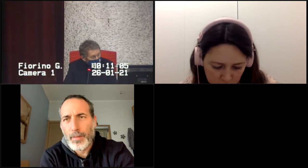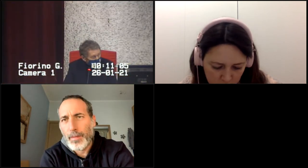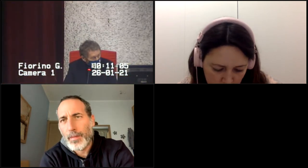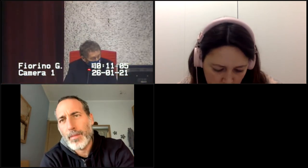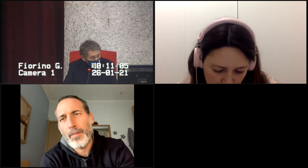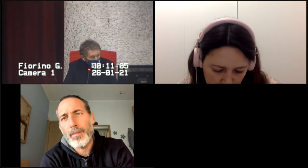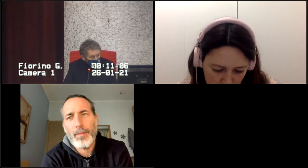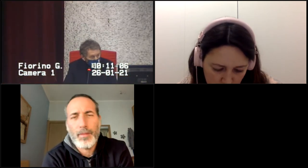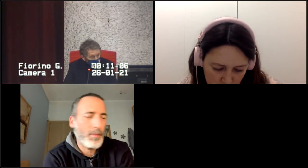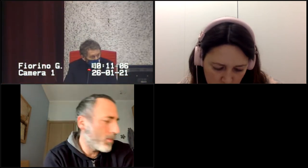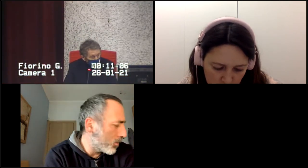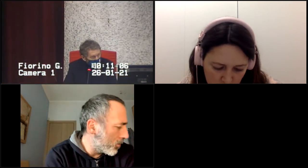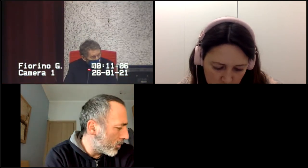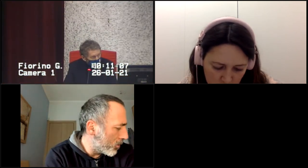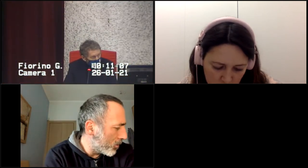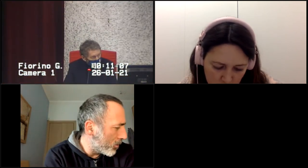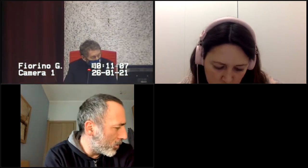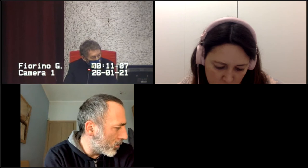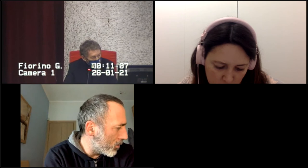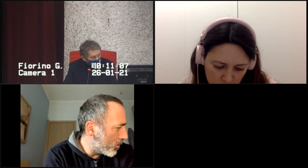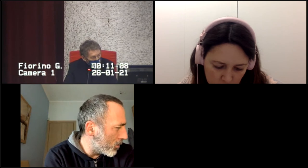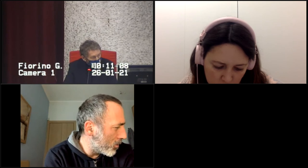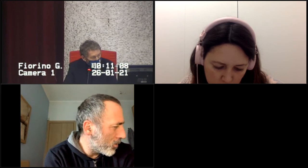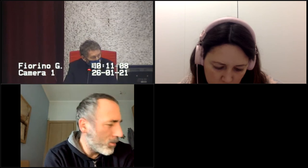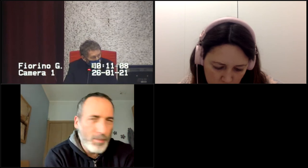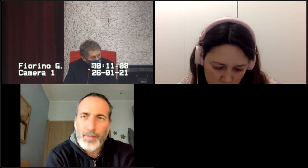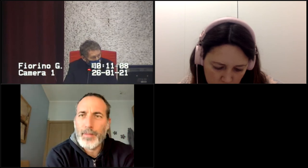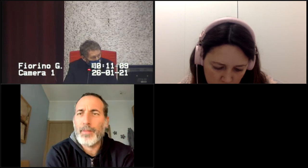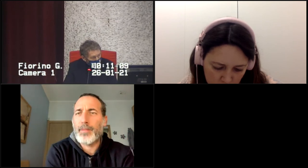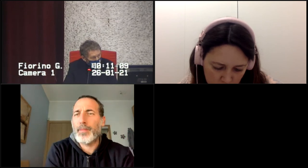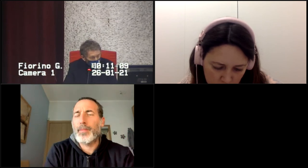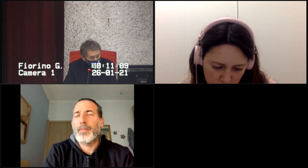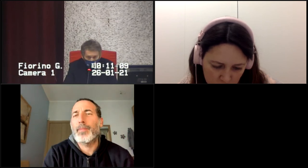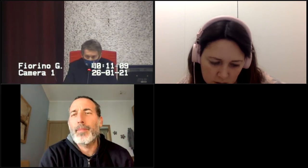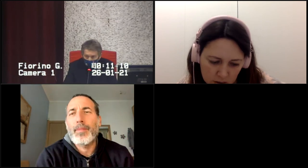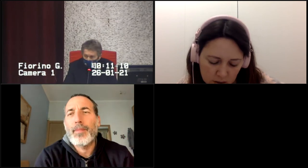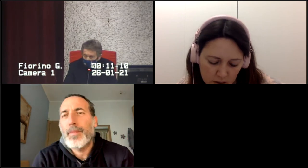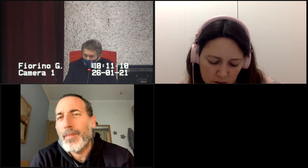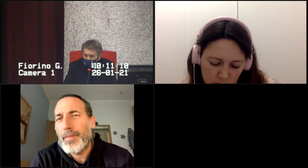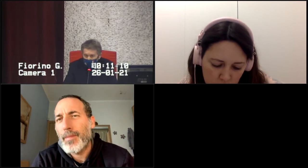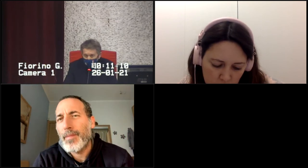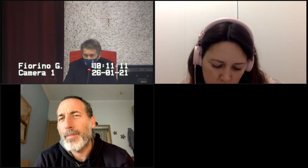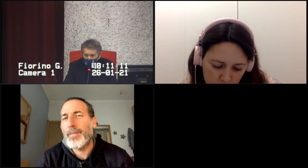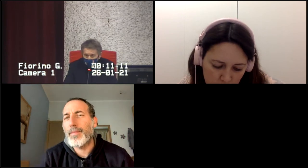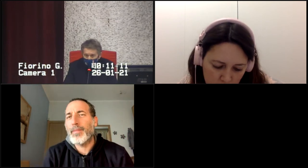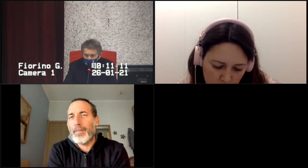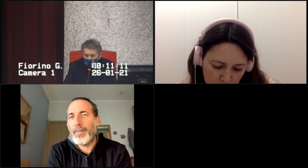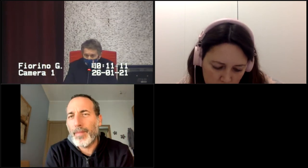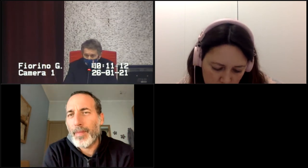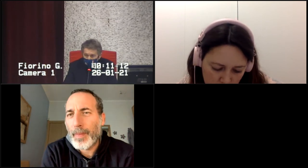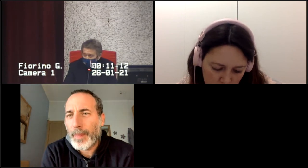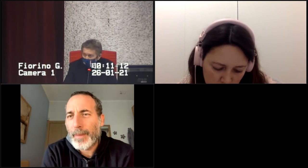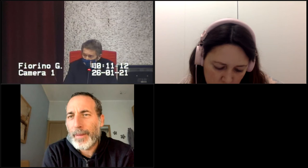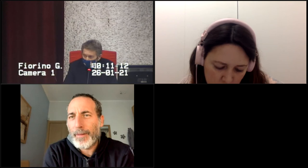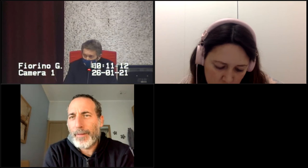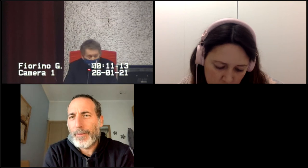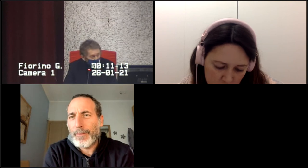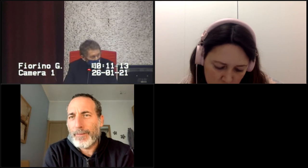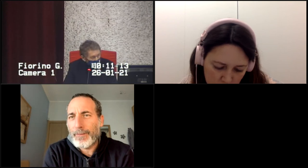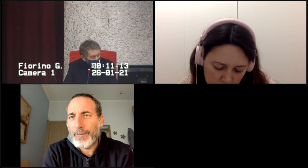concludo facendo, scusi Presidente, facendo gli auguri, visto che stasera ha detto che era emozionato, al dottor